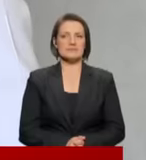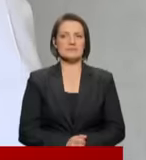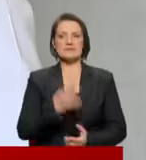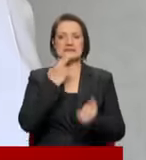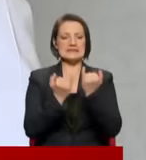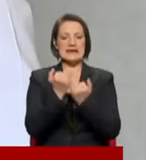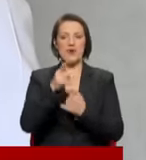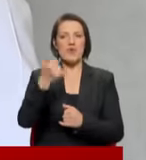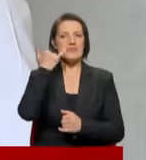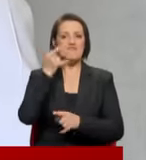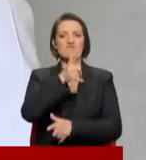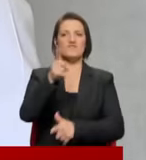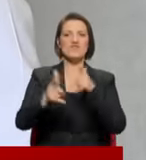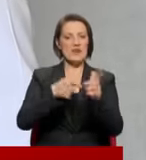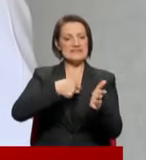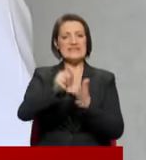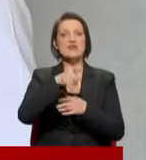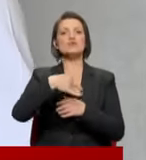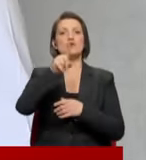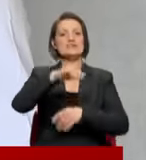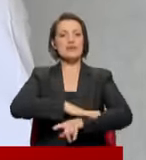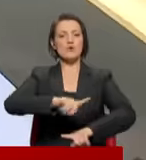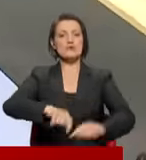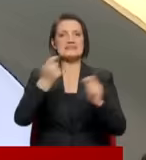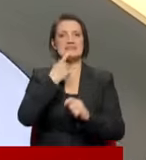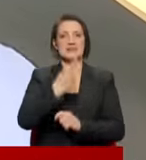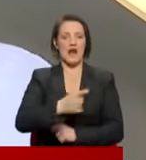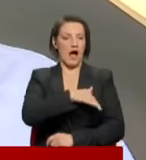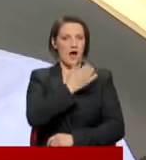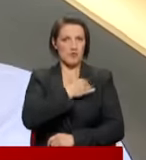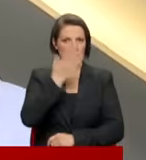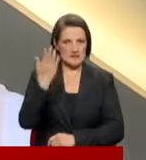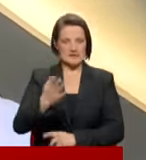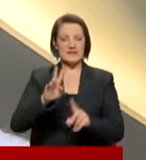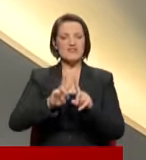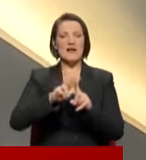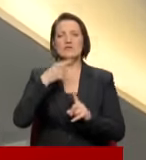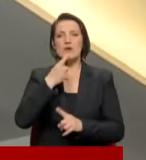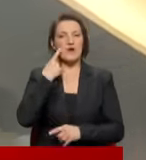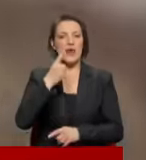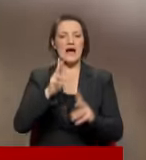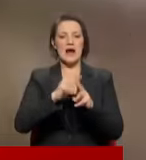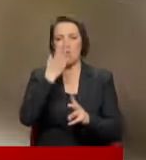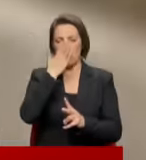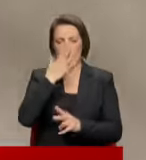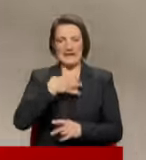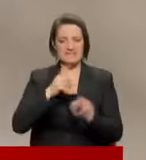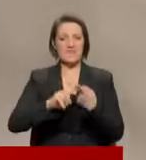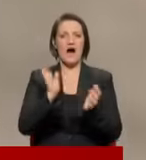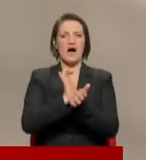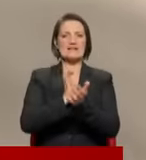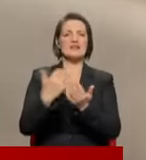Kız kardeşime o telefondaki videoları sileceksin yoksa kolunu kırarız dediler. Avukat Ali Can Nacak'ın iddiasına göre karakol önünde kendisine ve